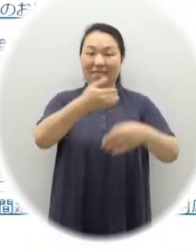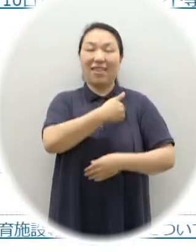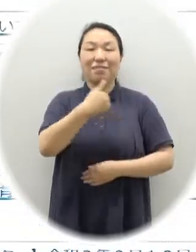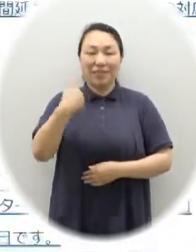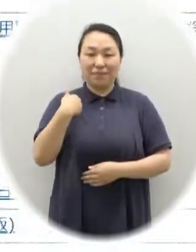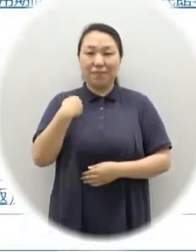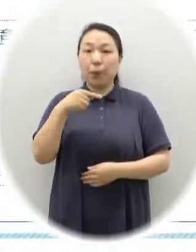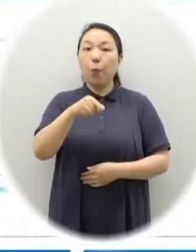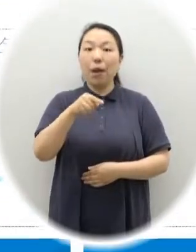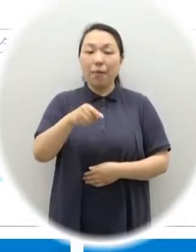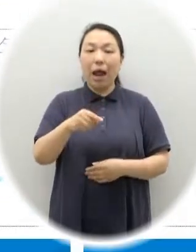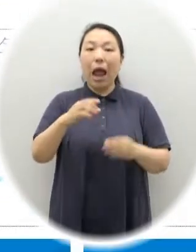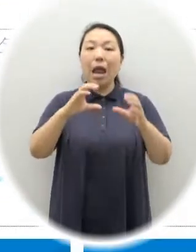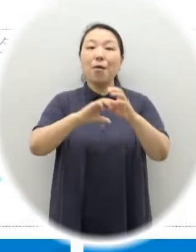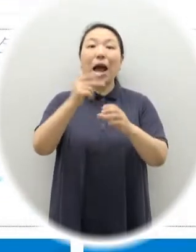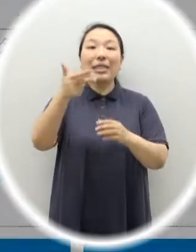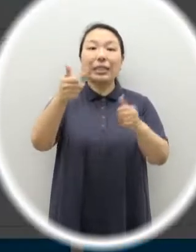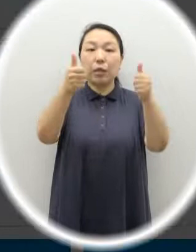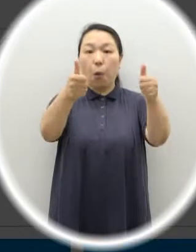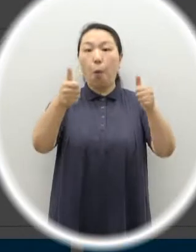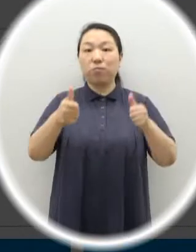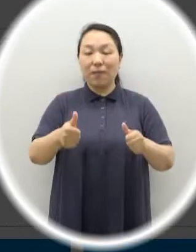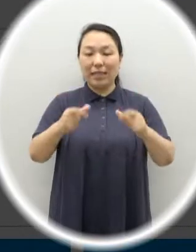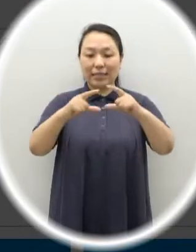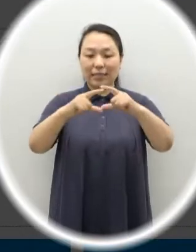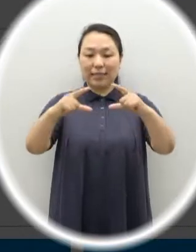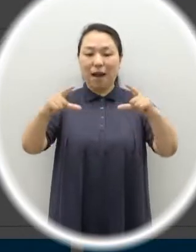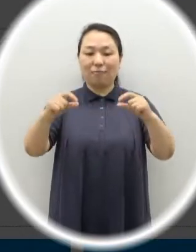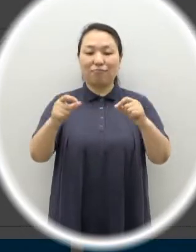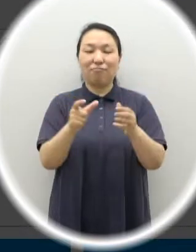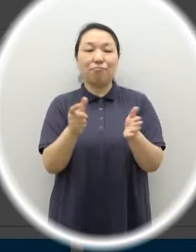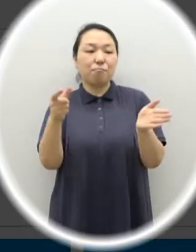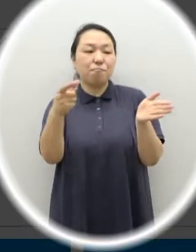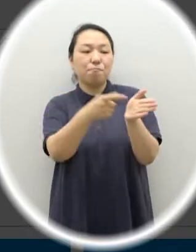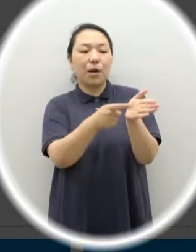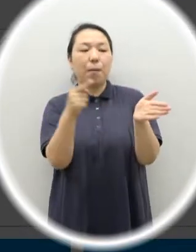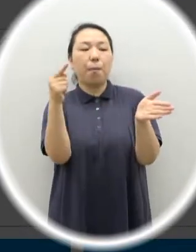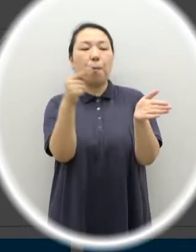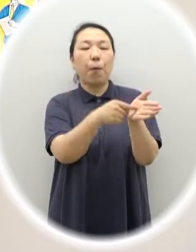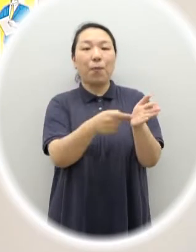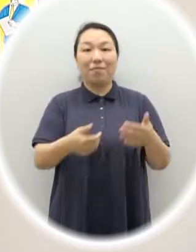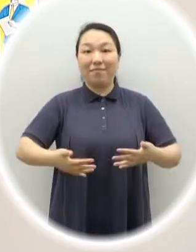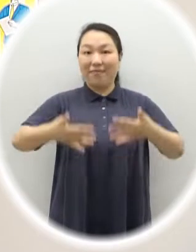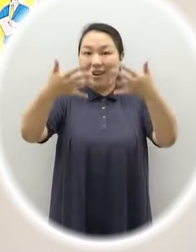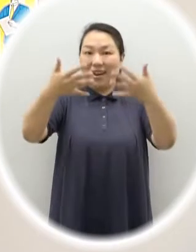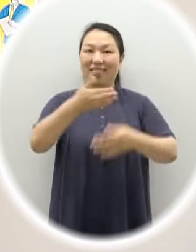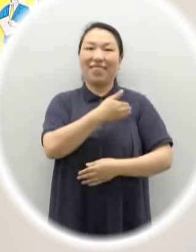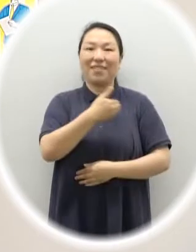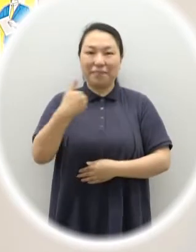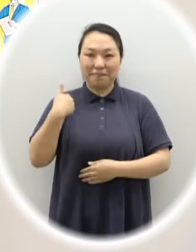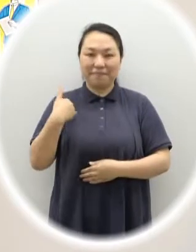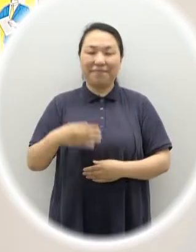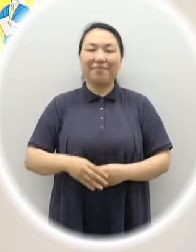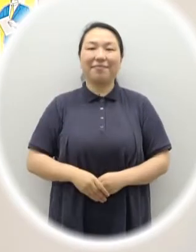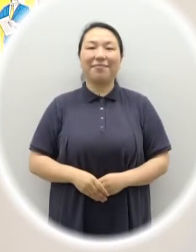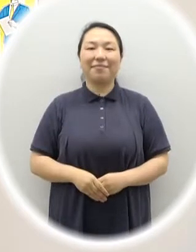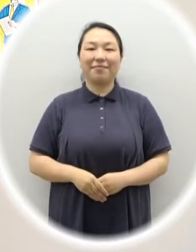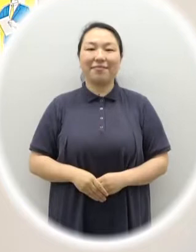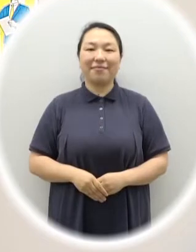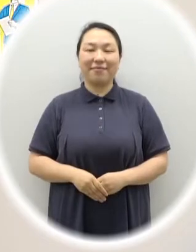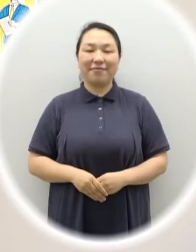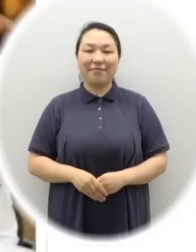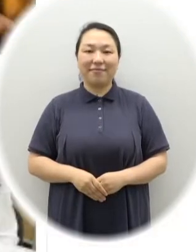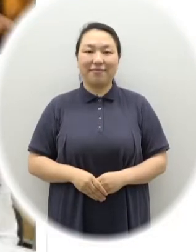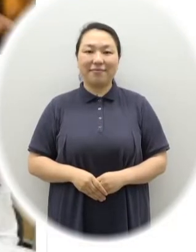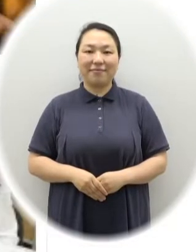このいわき市就職応援サイトは市の公式ホームページに貼ってあるバナーよりアクセスすることができます。